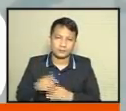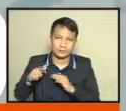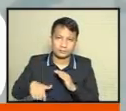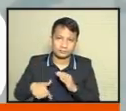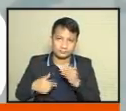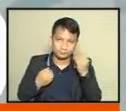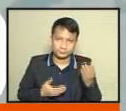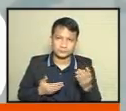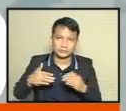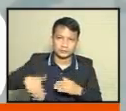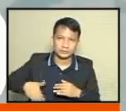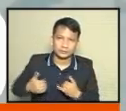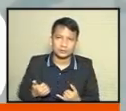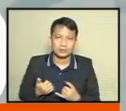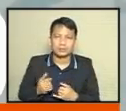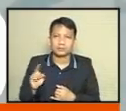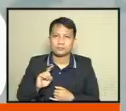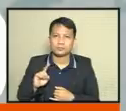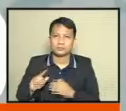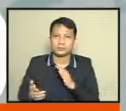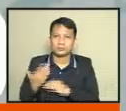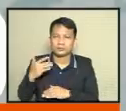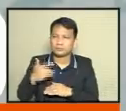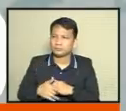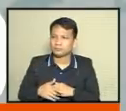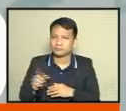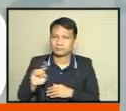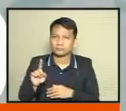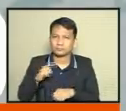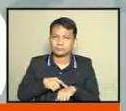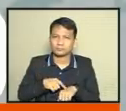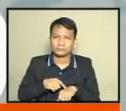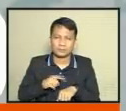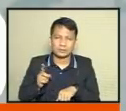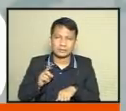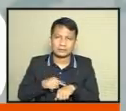siguro po today dahil umaga pa ata dyan. Anong oras po dyan ngayon, ma'am?